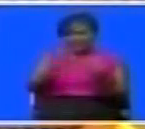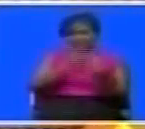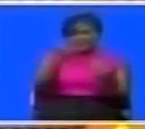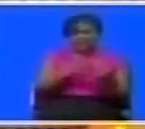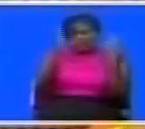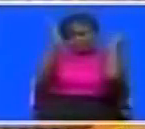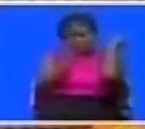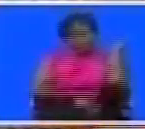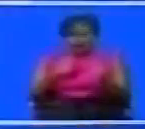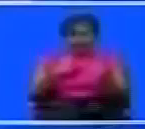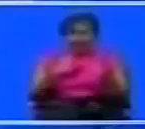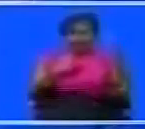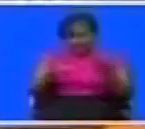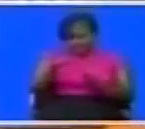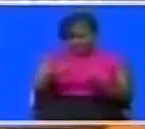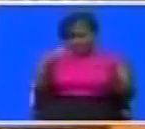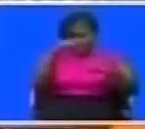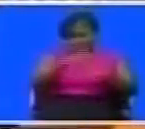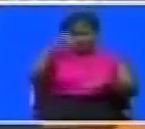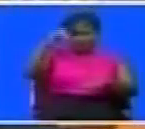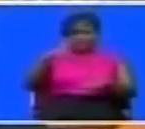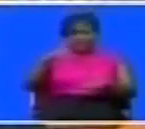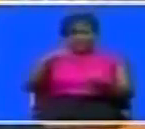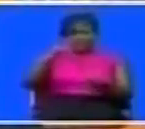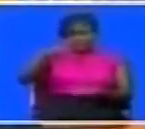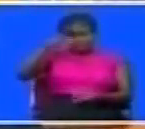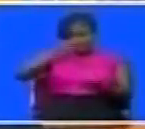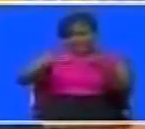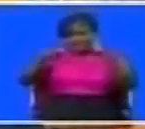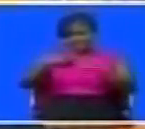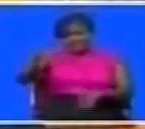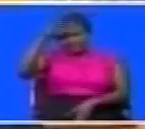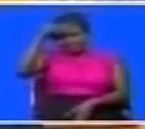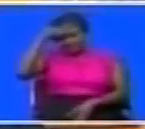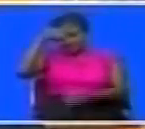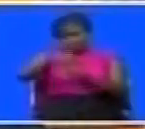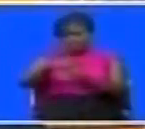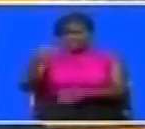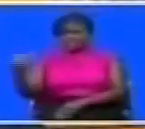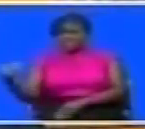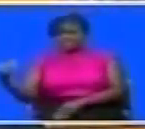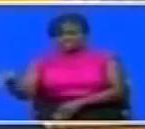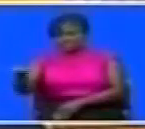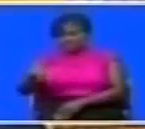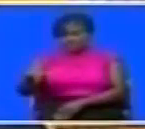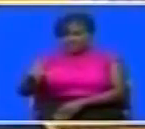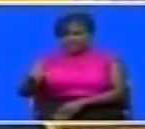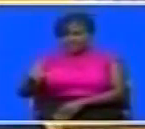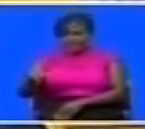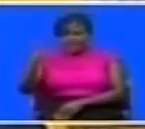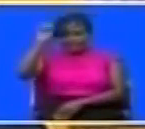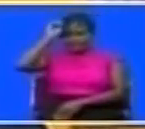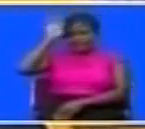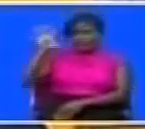ni miongoni mwa vigezo vinavyozorotesha viwango vya elimu miongoni mwa wanafunzi katika eneo la Gatundu, kaunti ya